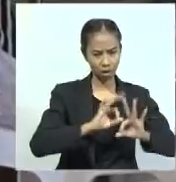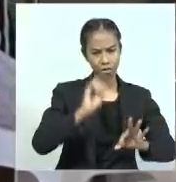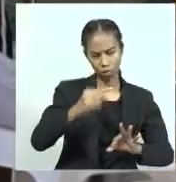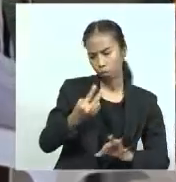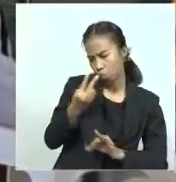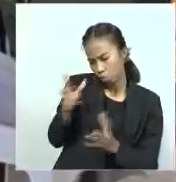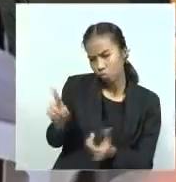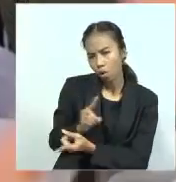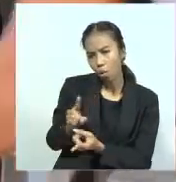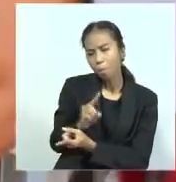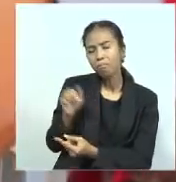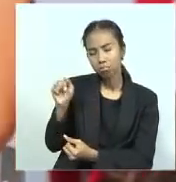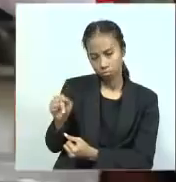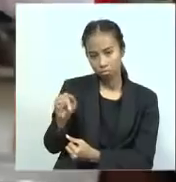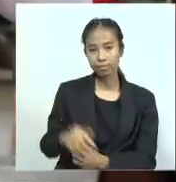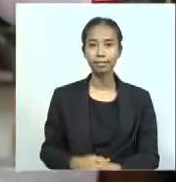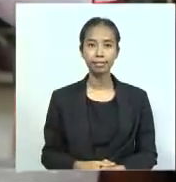ทางสังคมด้วยค่ะ